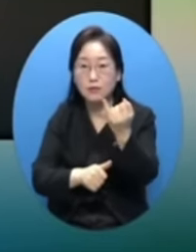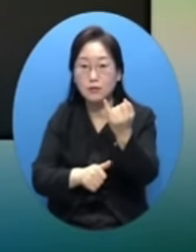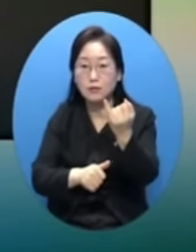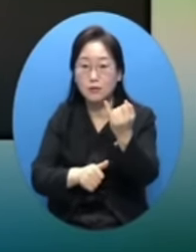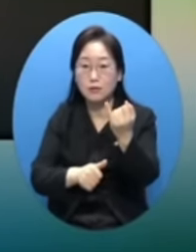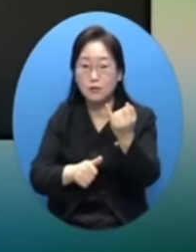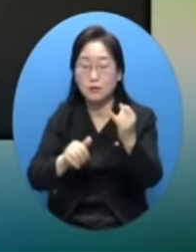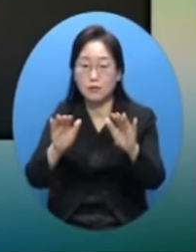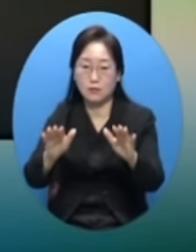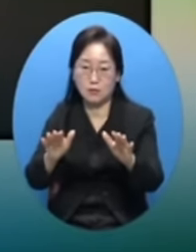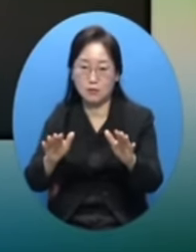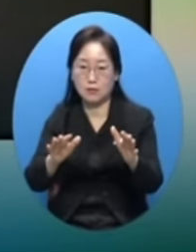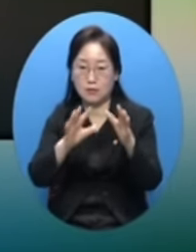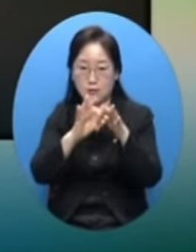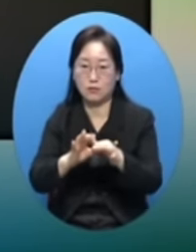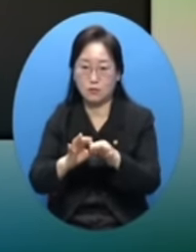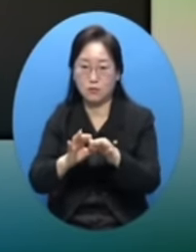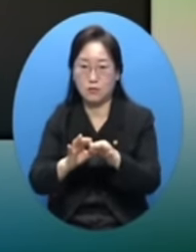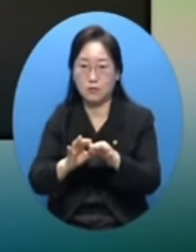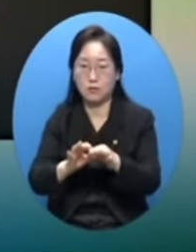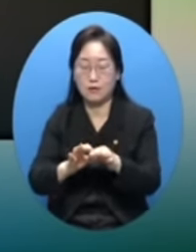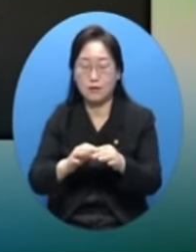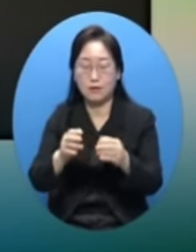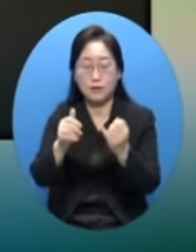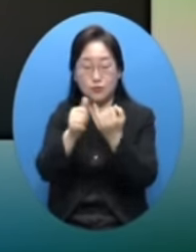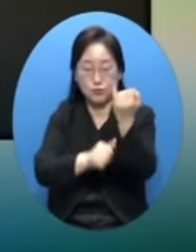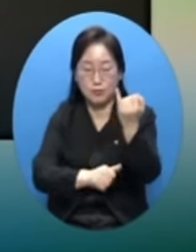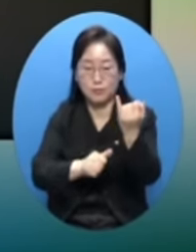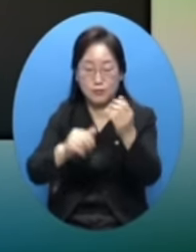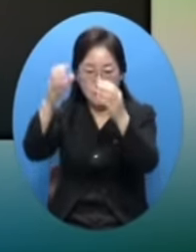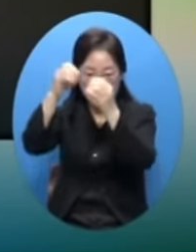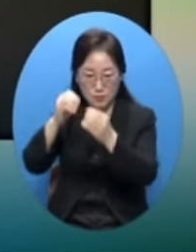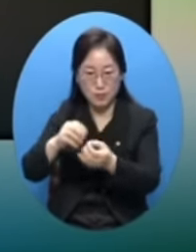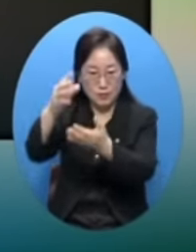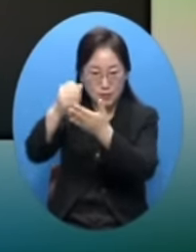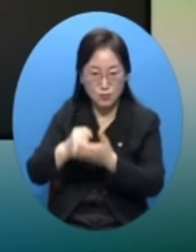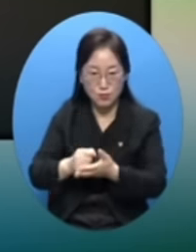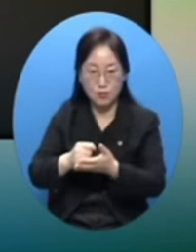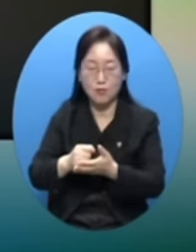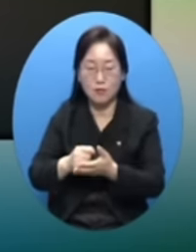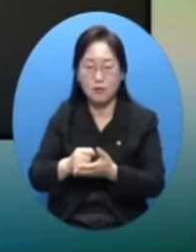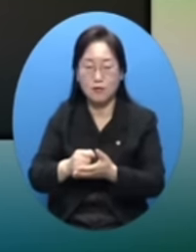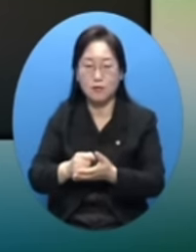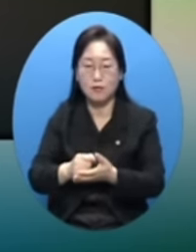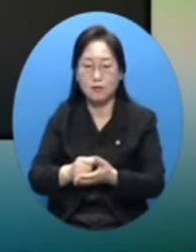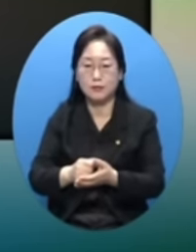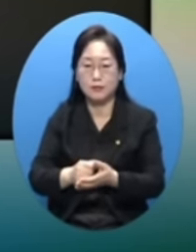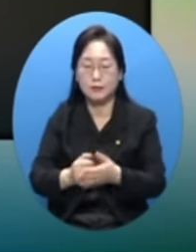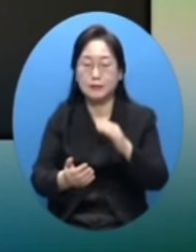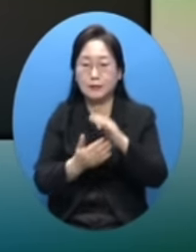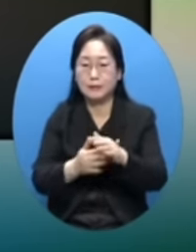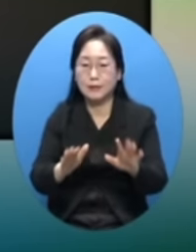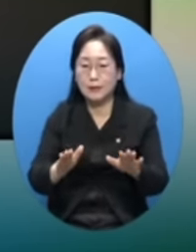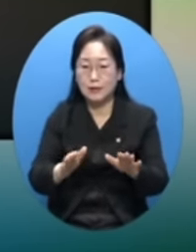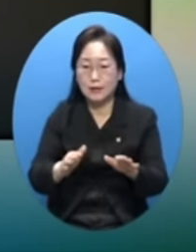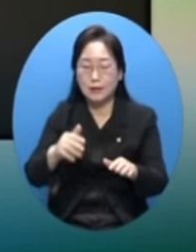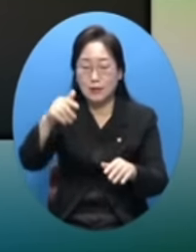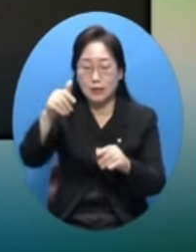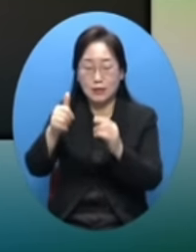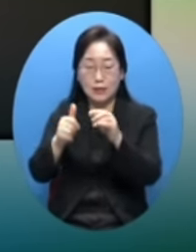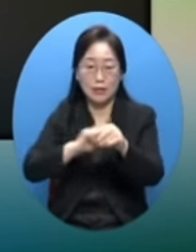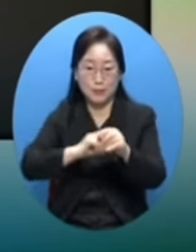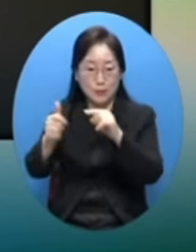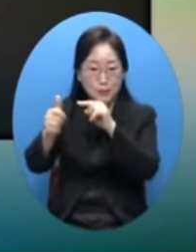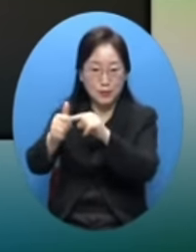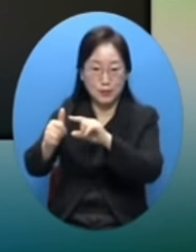해을 나눠주고 있습니다 부인되시는서 여사가 작에 저 방문해서 강제 를 만들어서 지금 시각